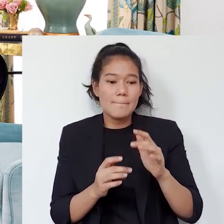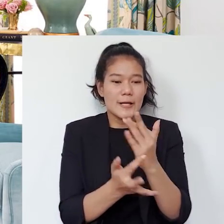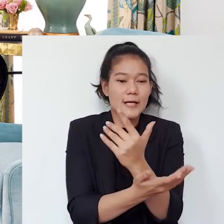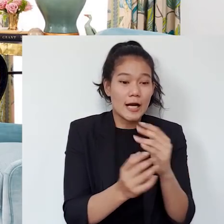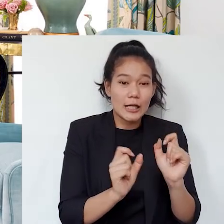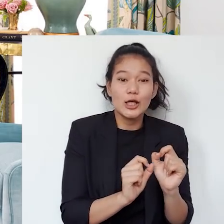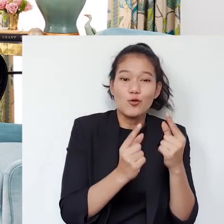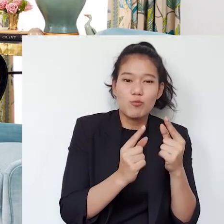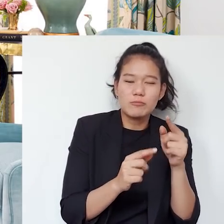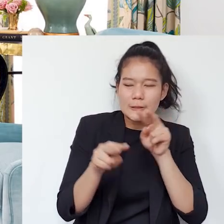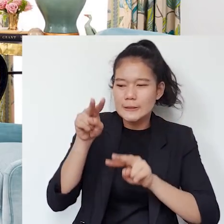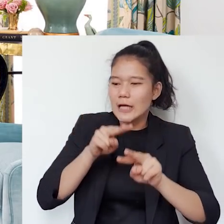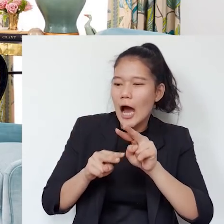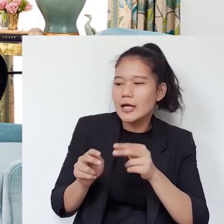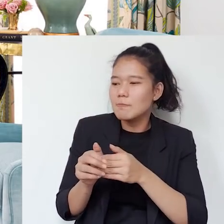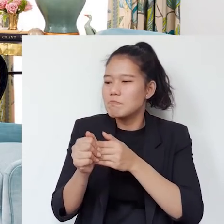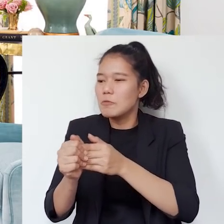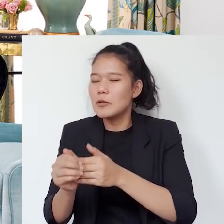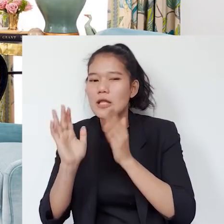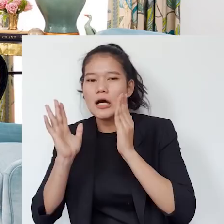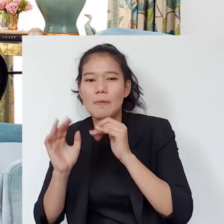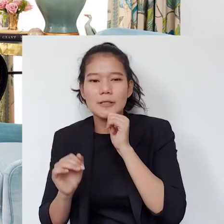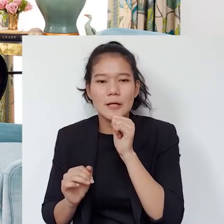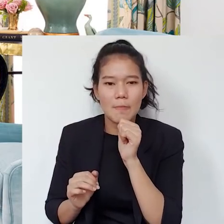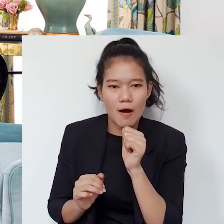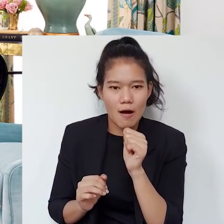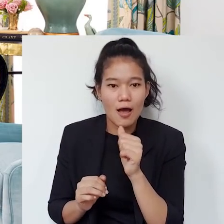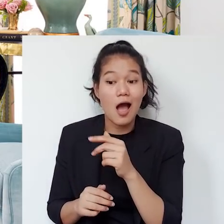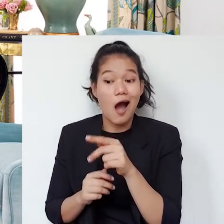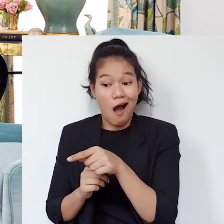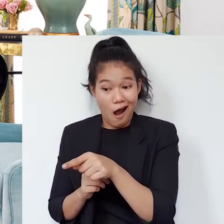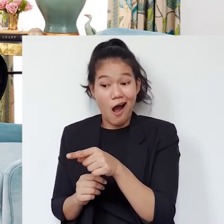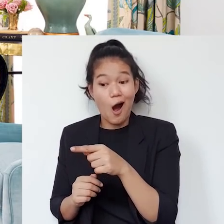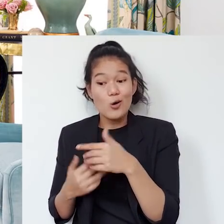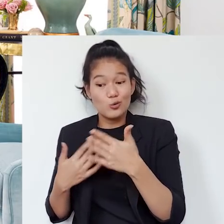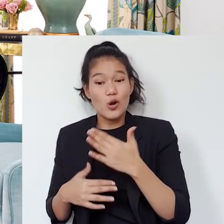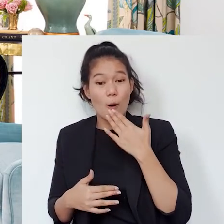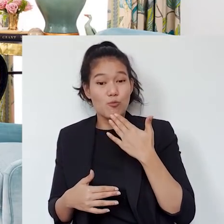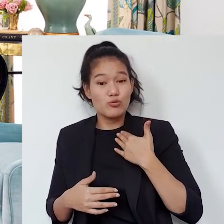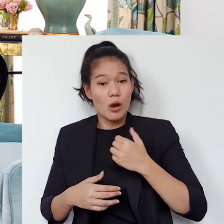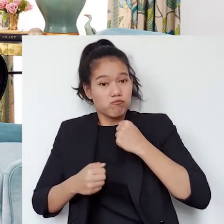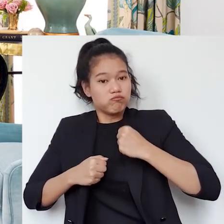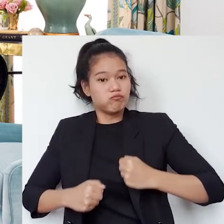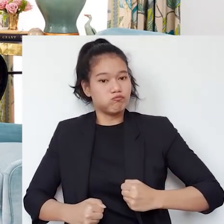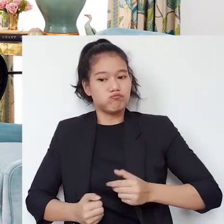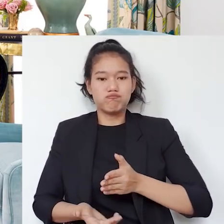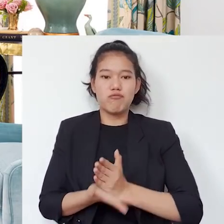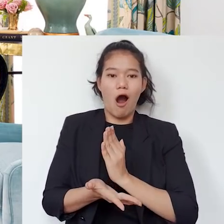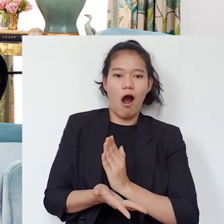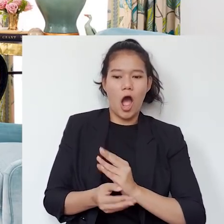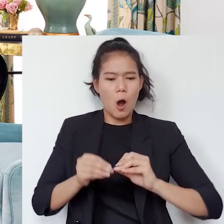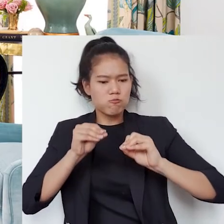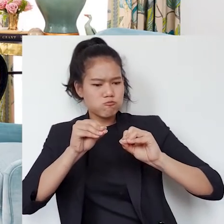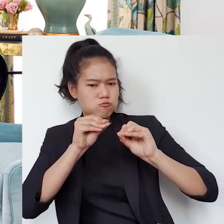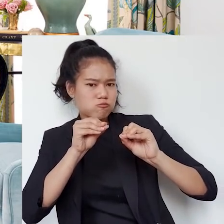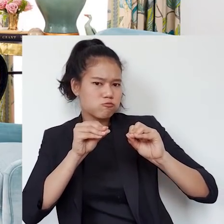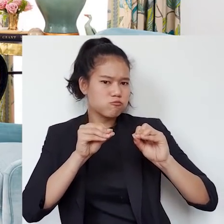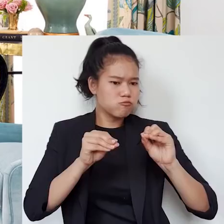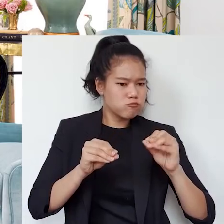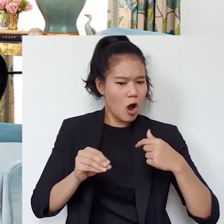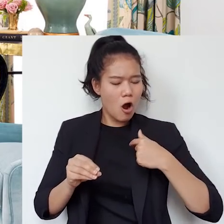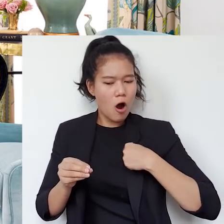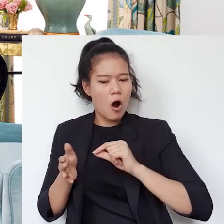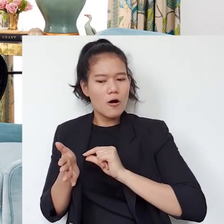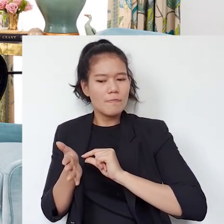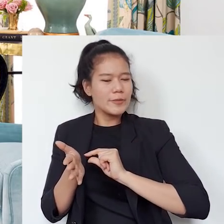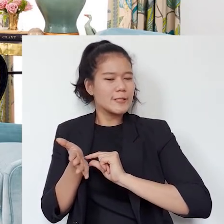umat. Dan ketika mereka sudah punya otoritas, melalui pengajaran mereka, melalui status